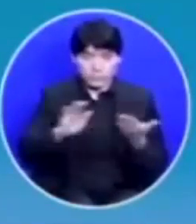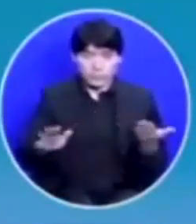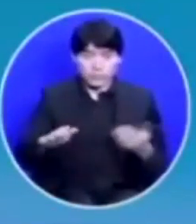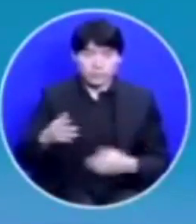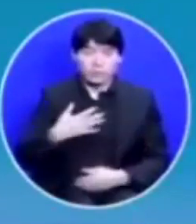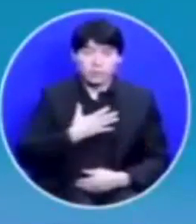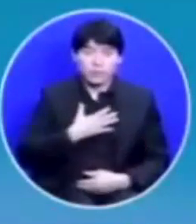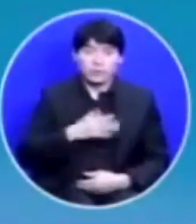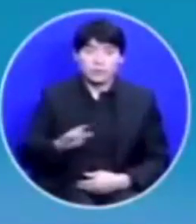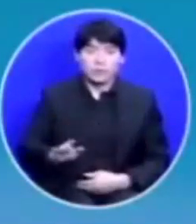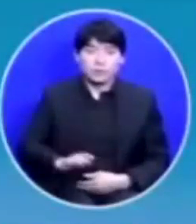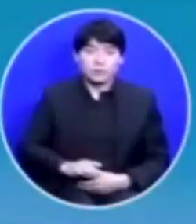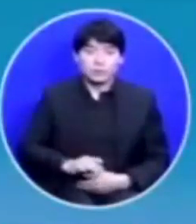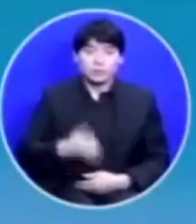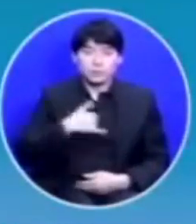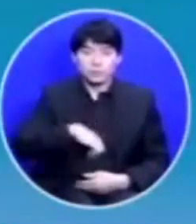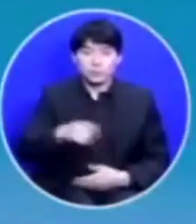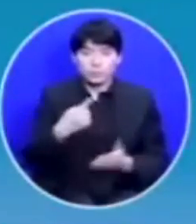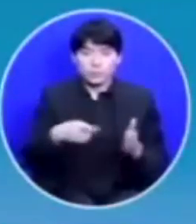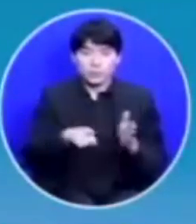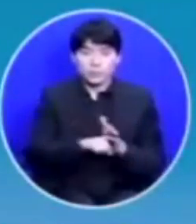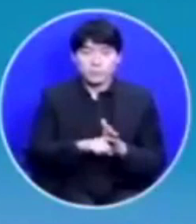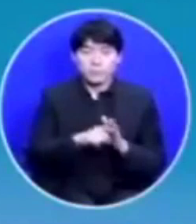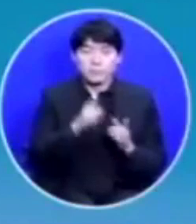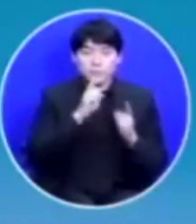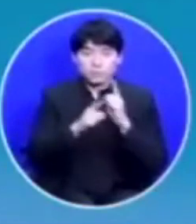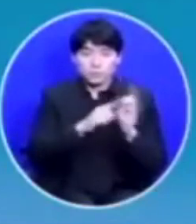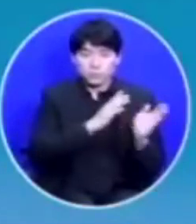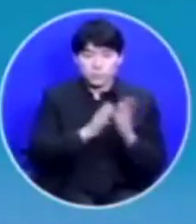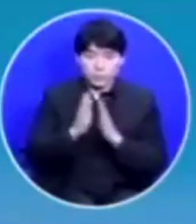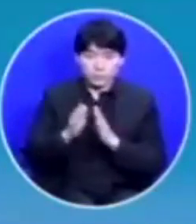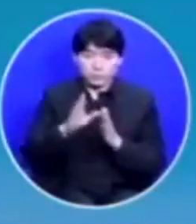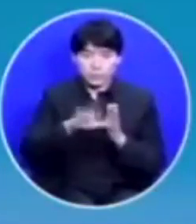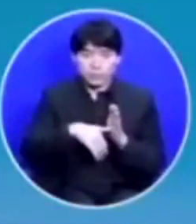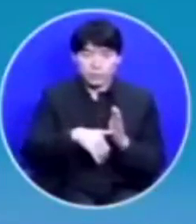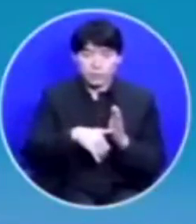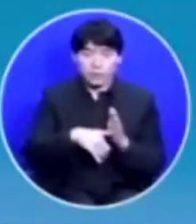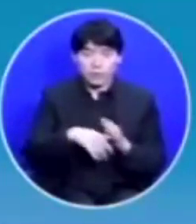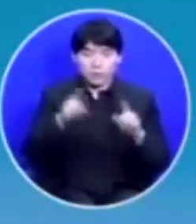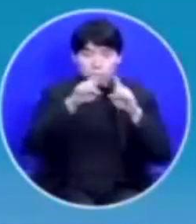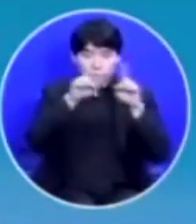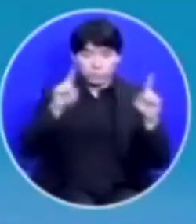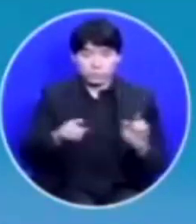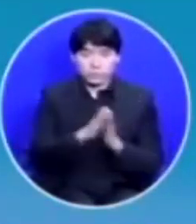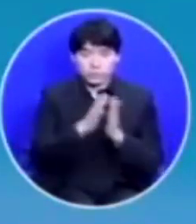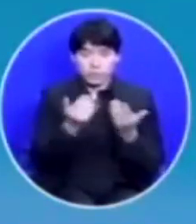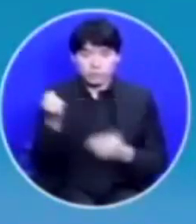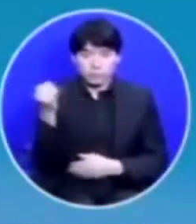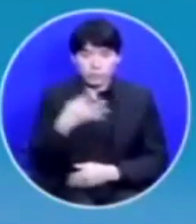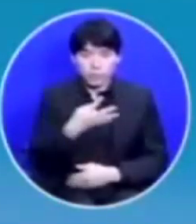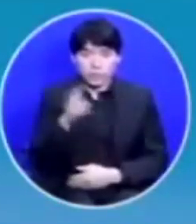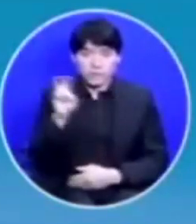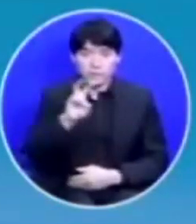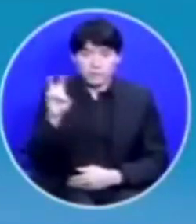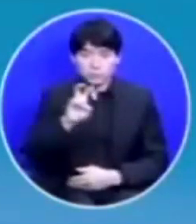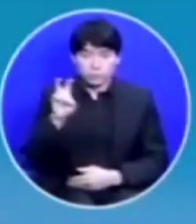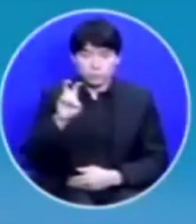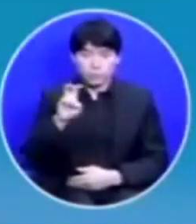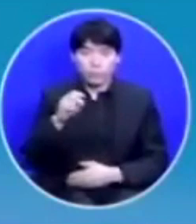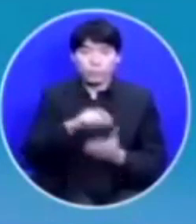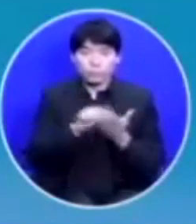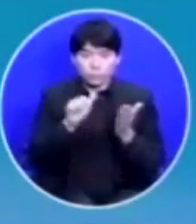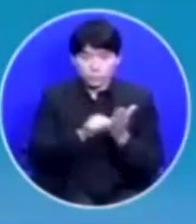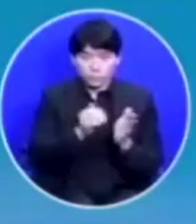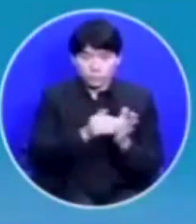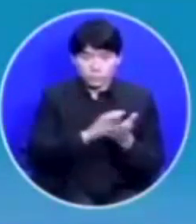위한 말씀을 이렇게 준비를 하다 보니까 a4 용 우주 단수 무장이 되더라고 숨이 막히 더 라고 이걸